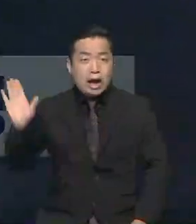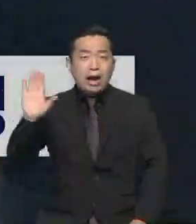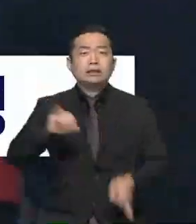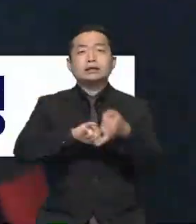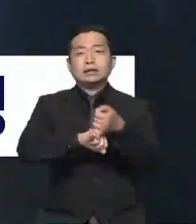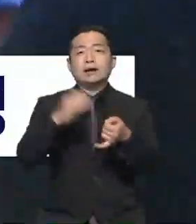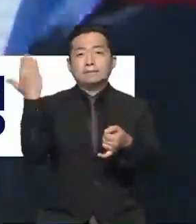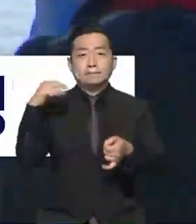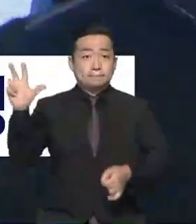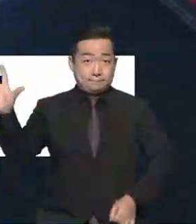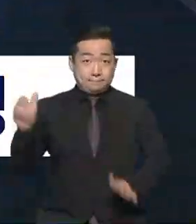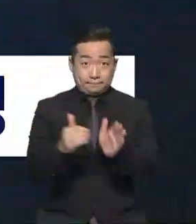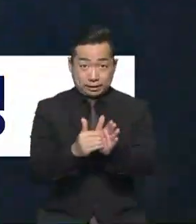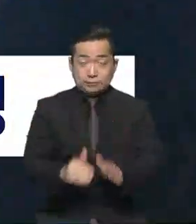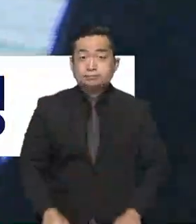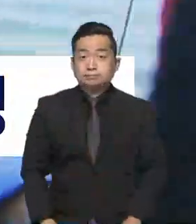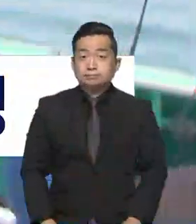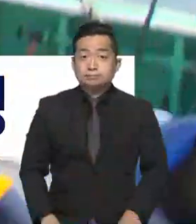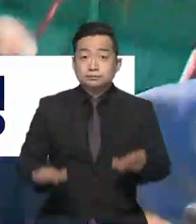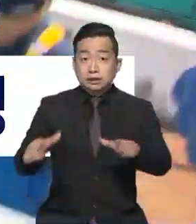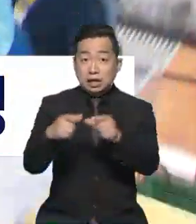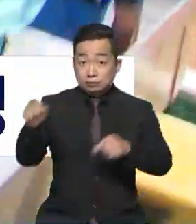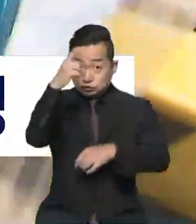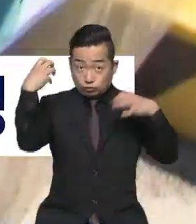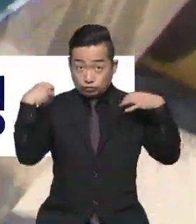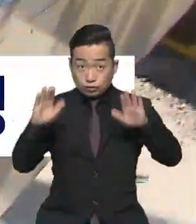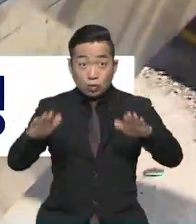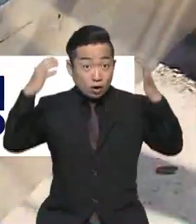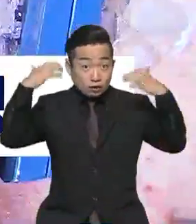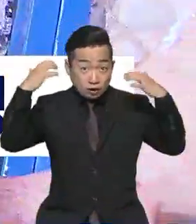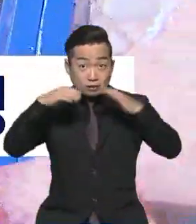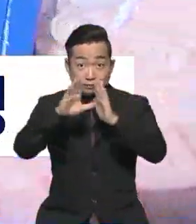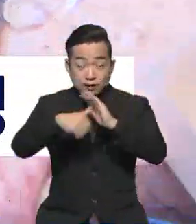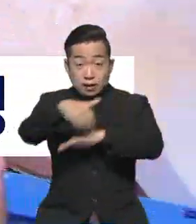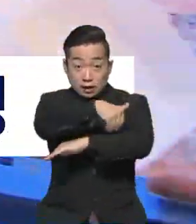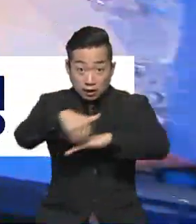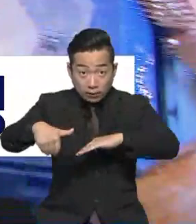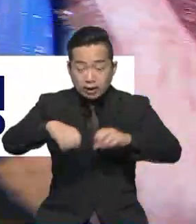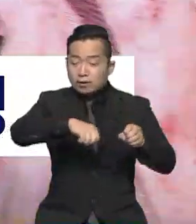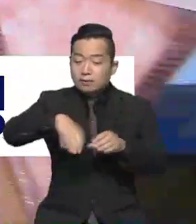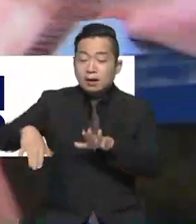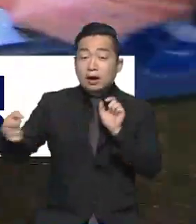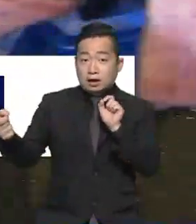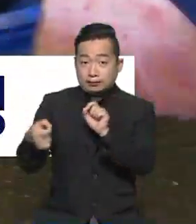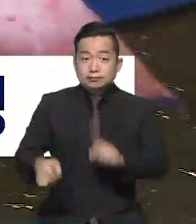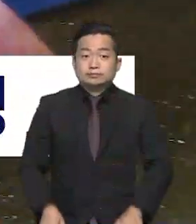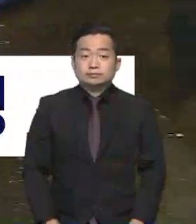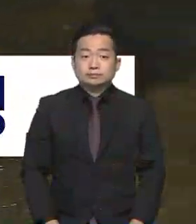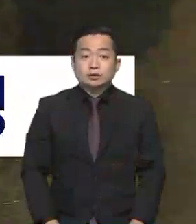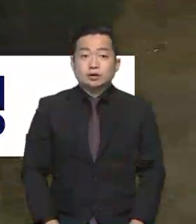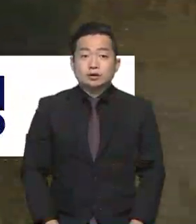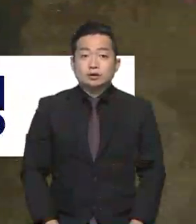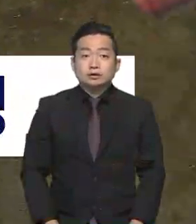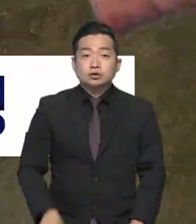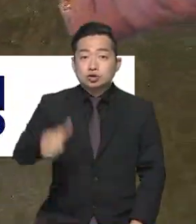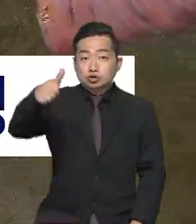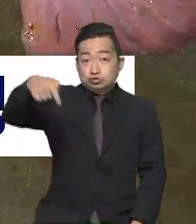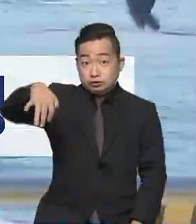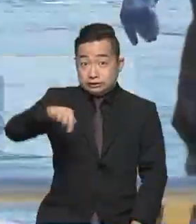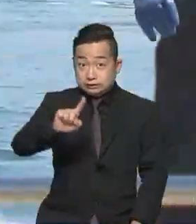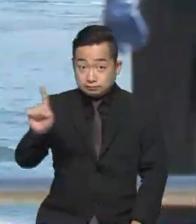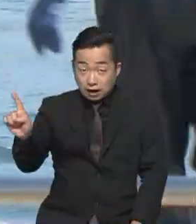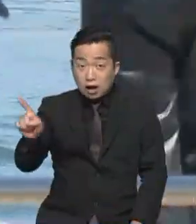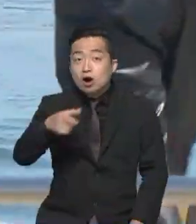약속했습니다. 일본 정부는 이에 따라 올여름 예정된 방류를 앞두고 후쿠시마현 어민들에 대한 설득 작업에